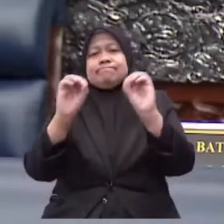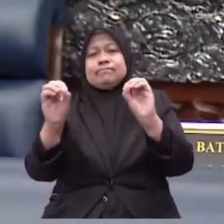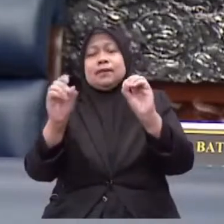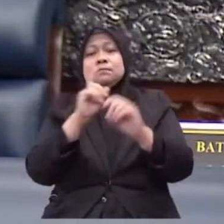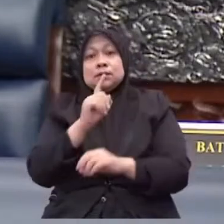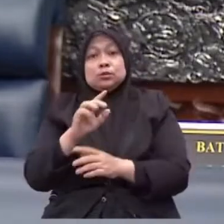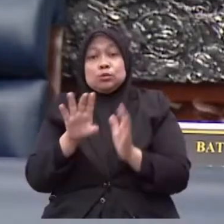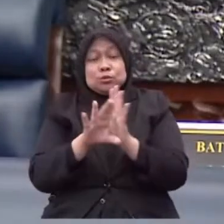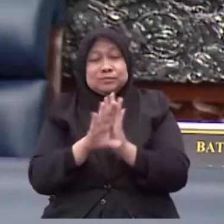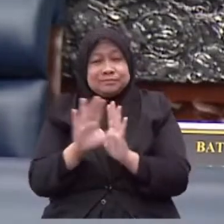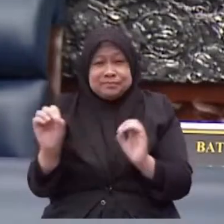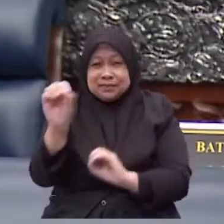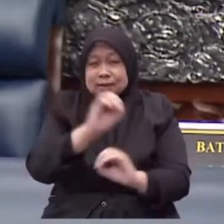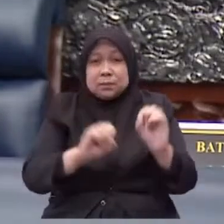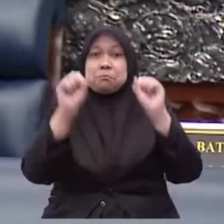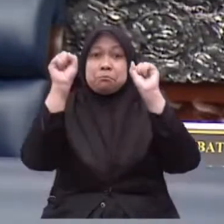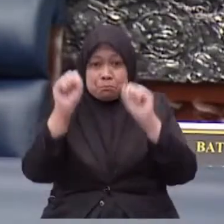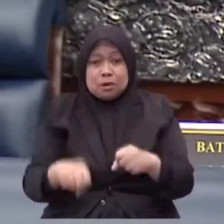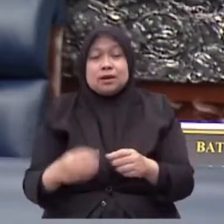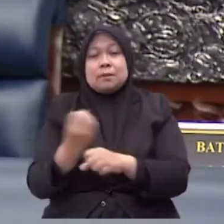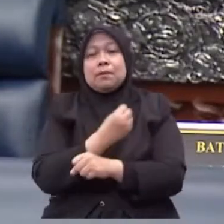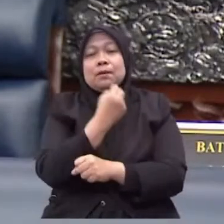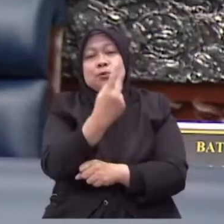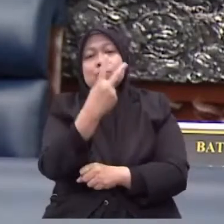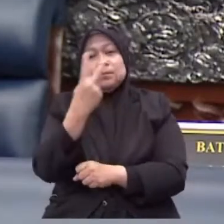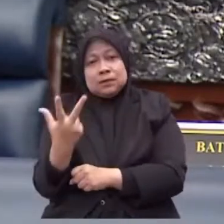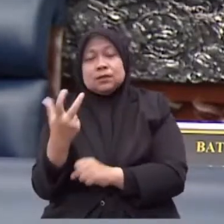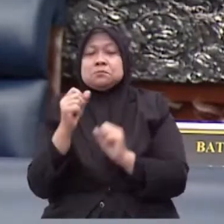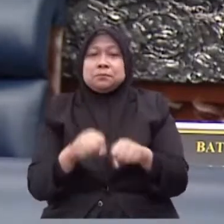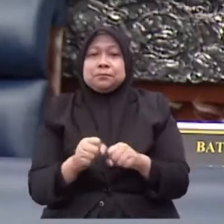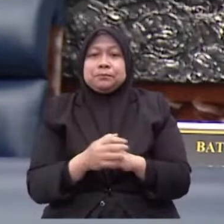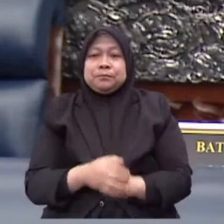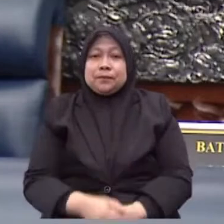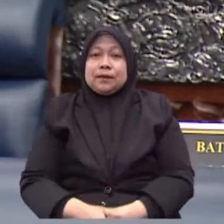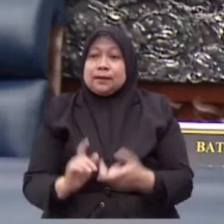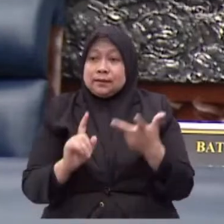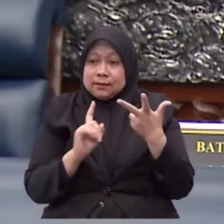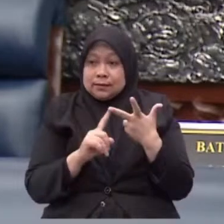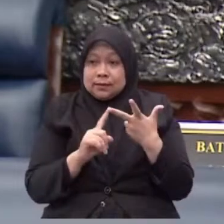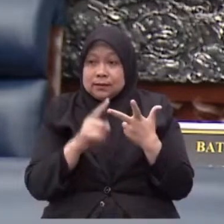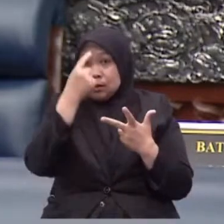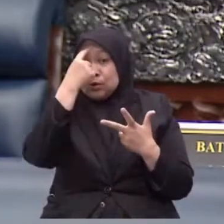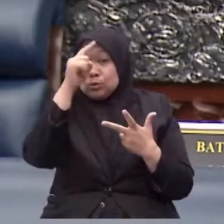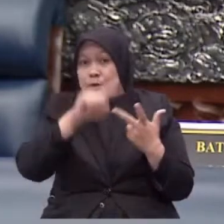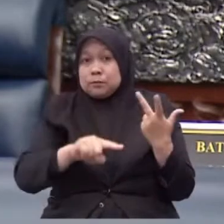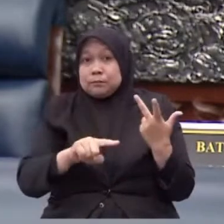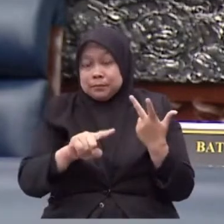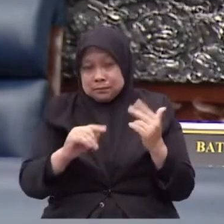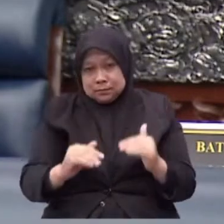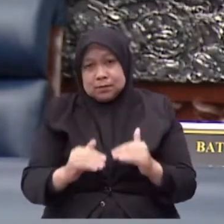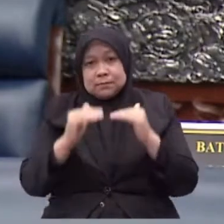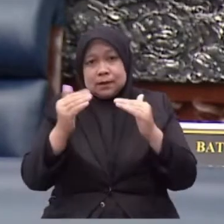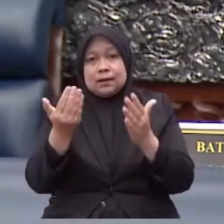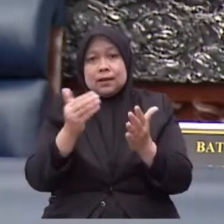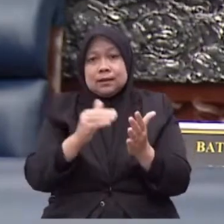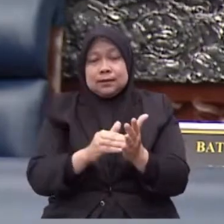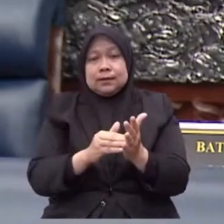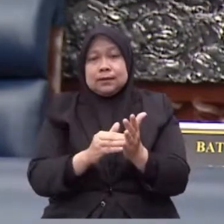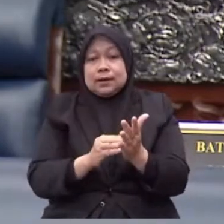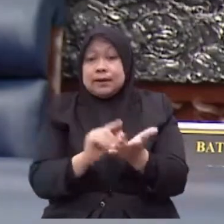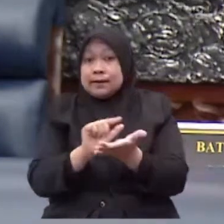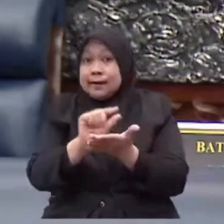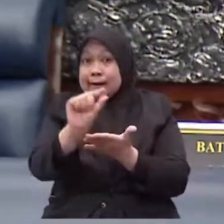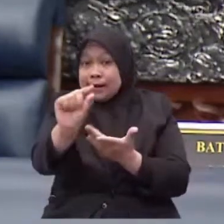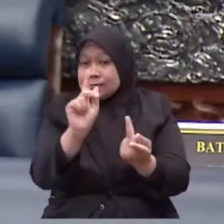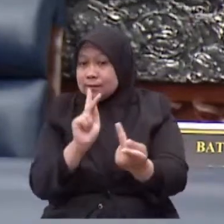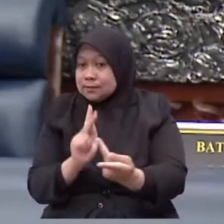bayangkan tak ada fasiliti mereka mampu bawa balik ingat yang ketiganya adalah untuk mengoptimalkan kaidah Grand padanan